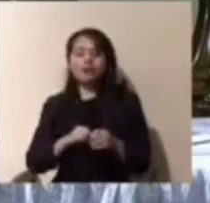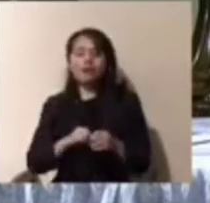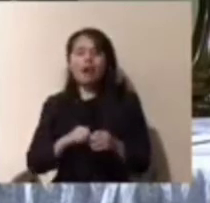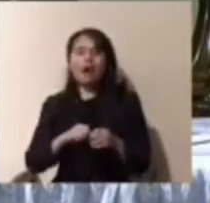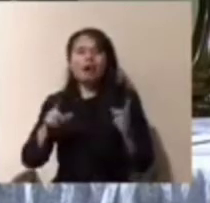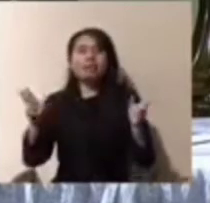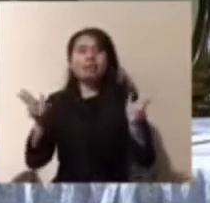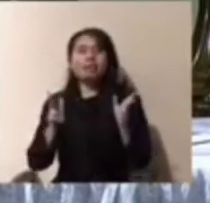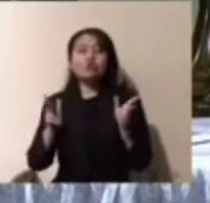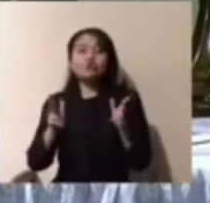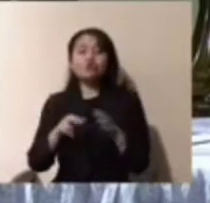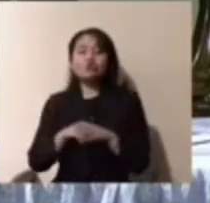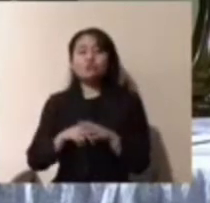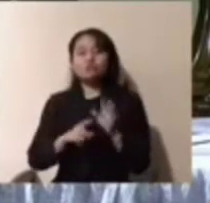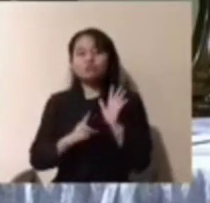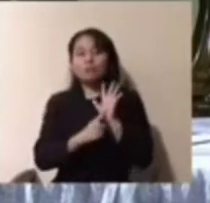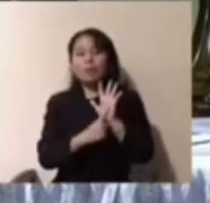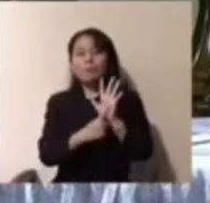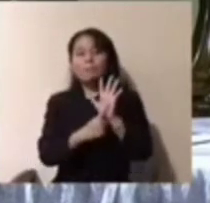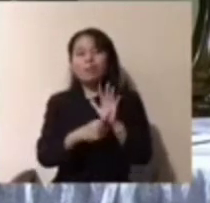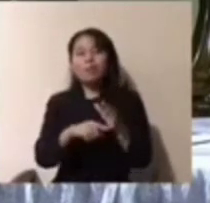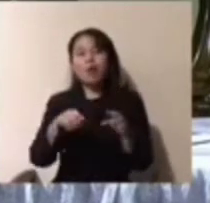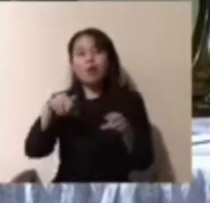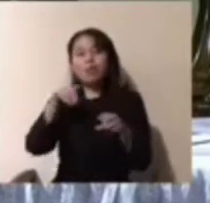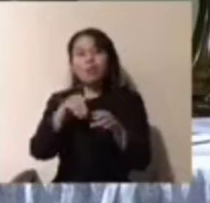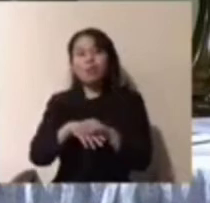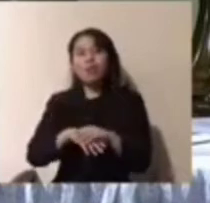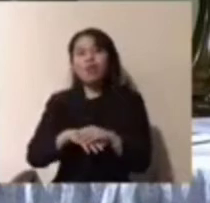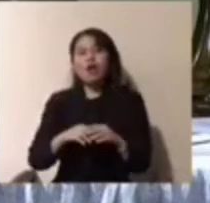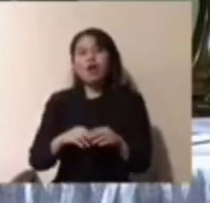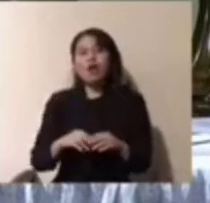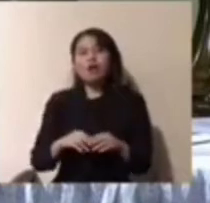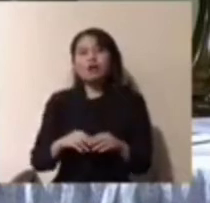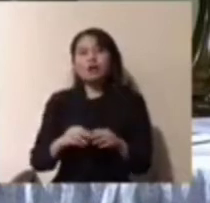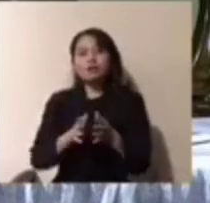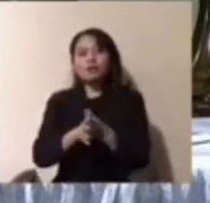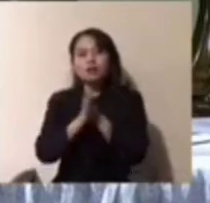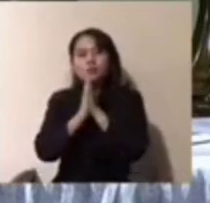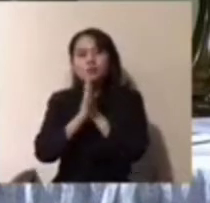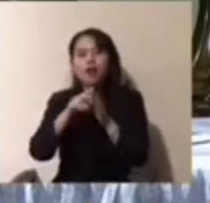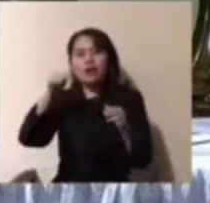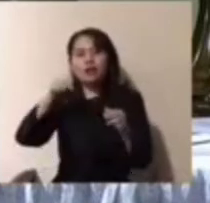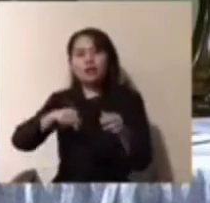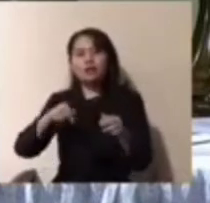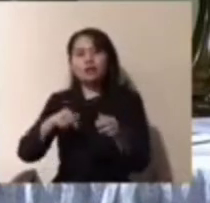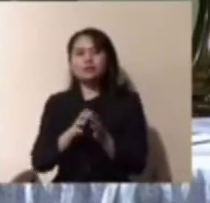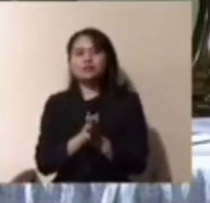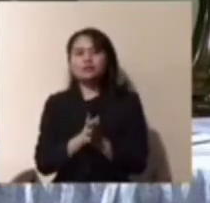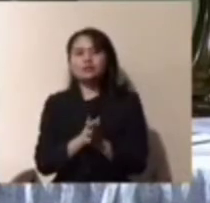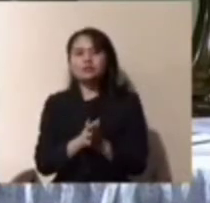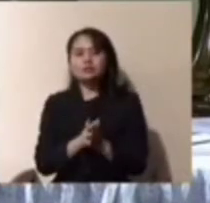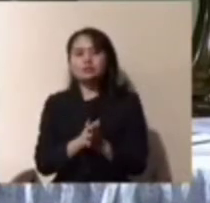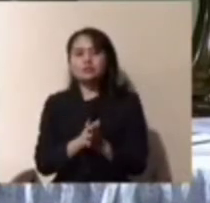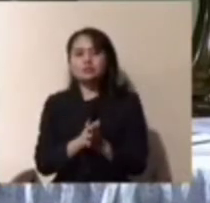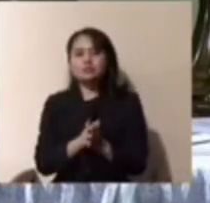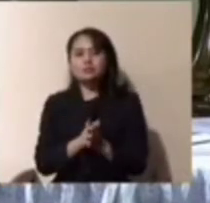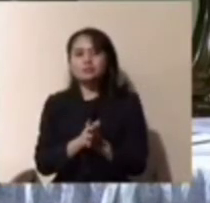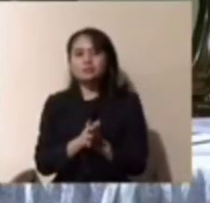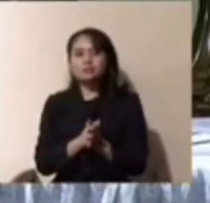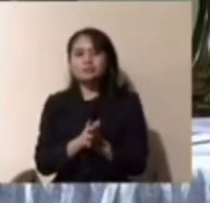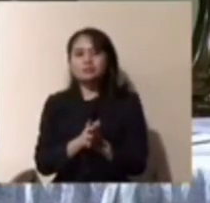Yesus yang ditampilkan di dalam ibadah Trihari Suci ini.